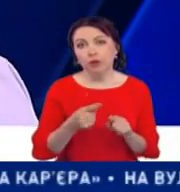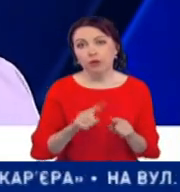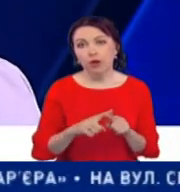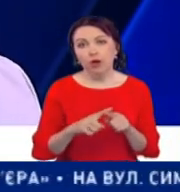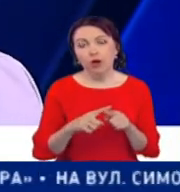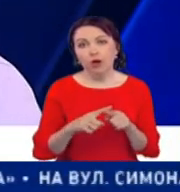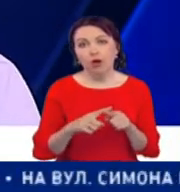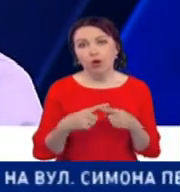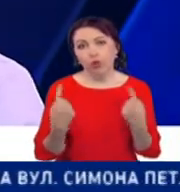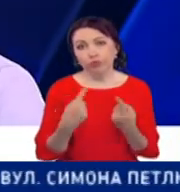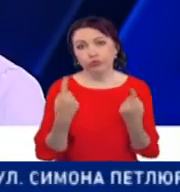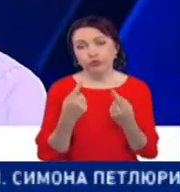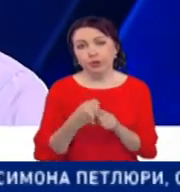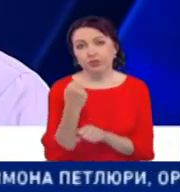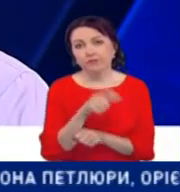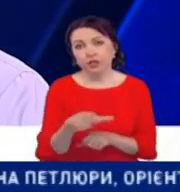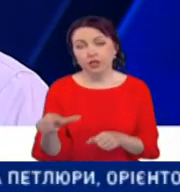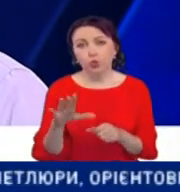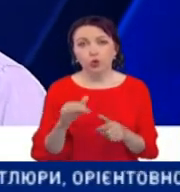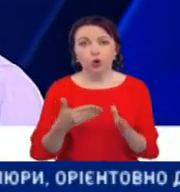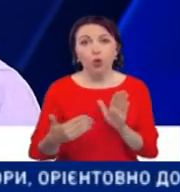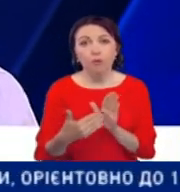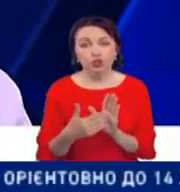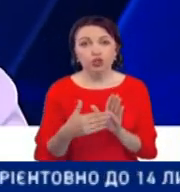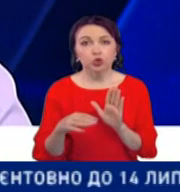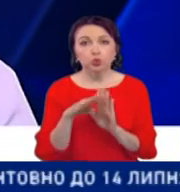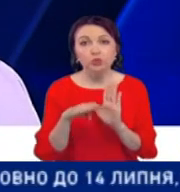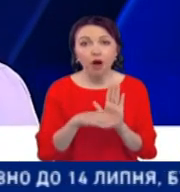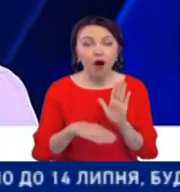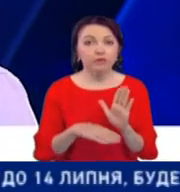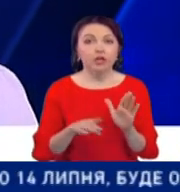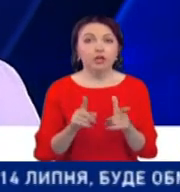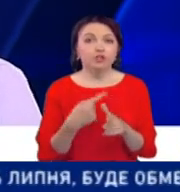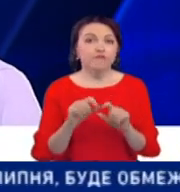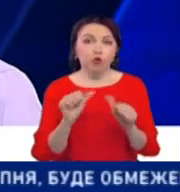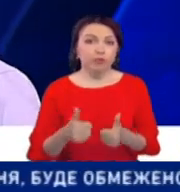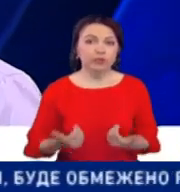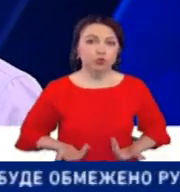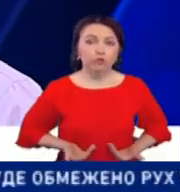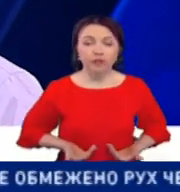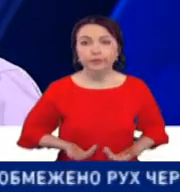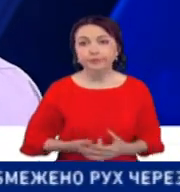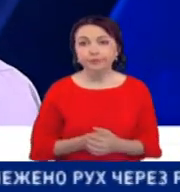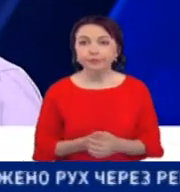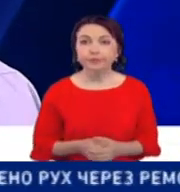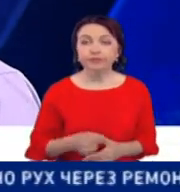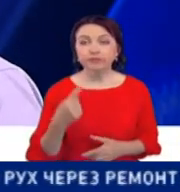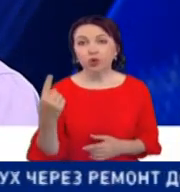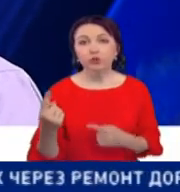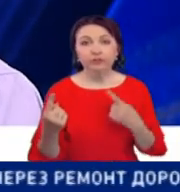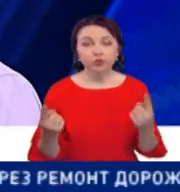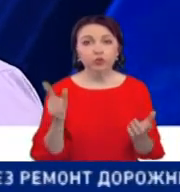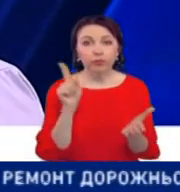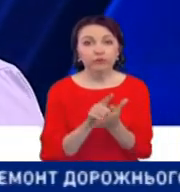лінійні працівники, які обмежені там уставом та ще якимось формами існування. Тобто воно одне від одного